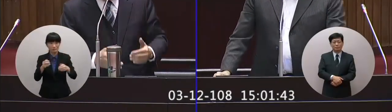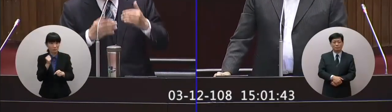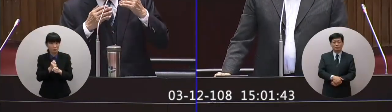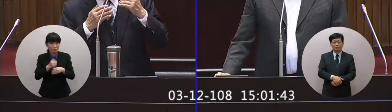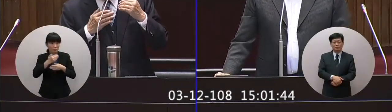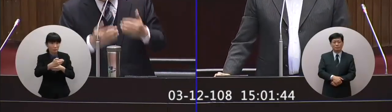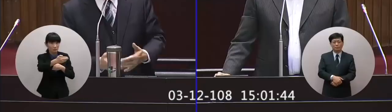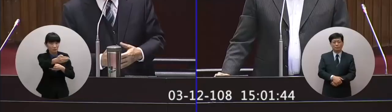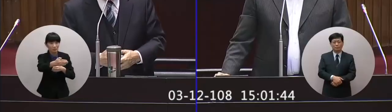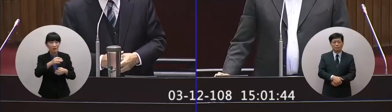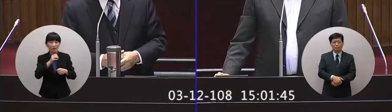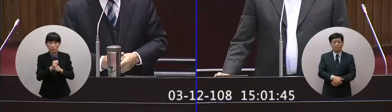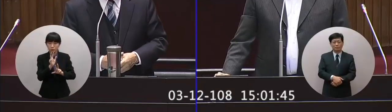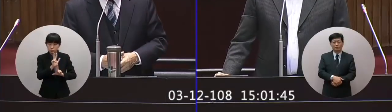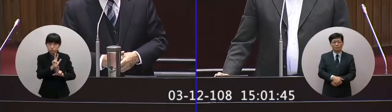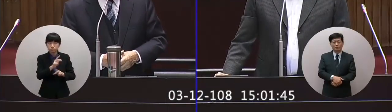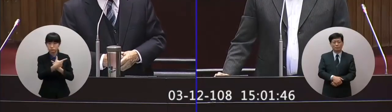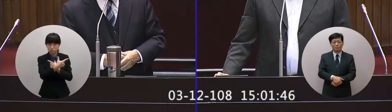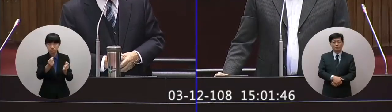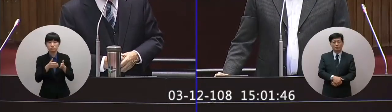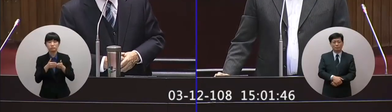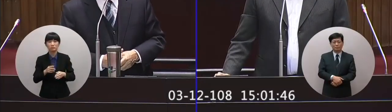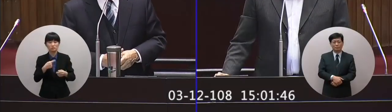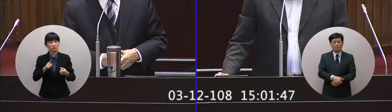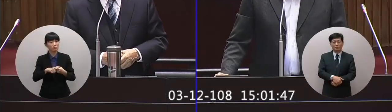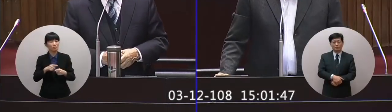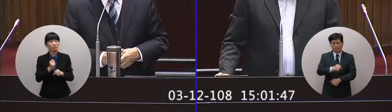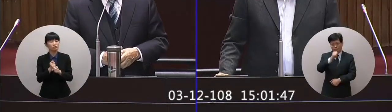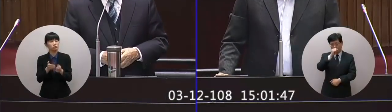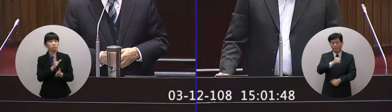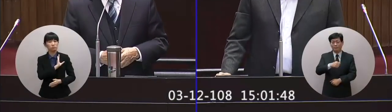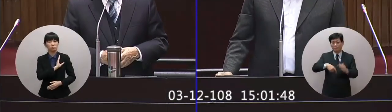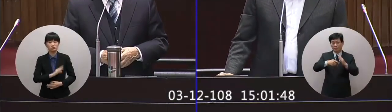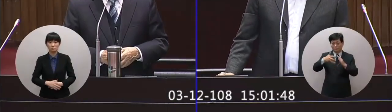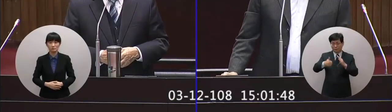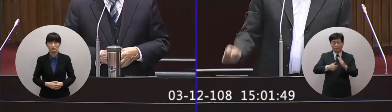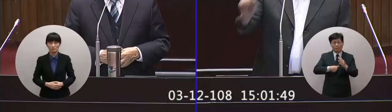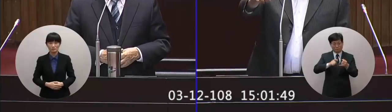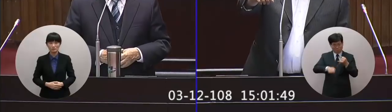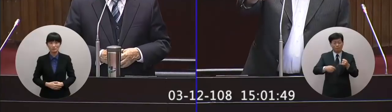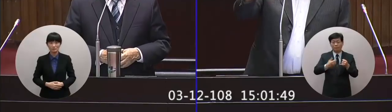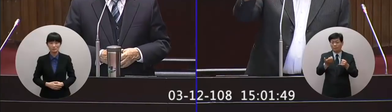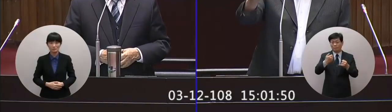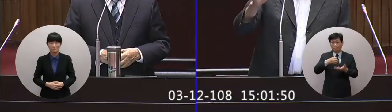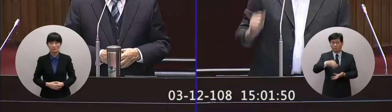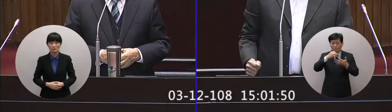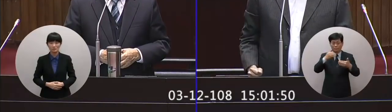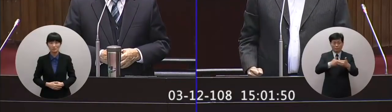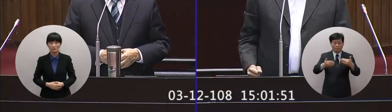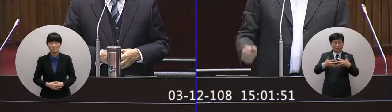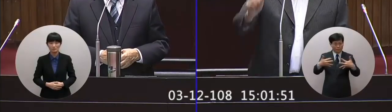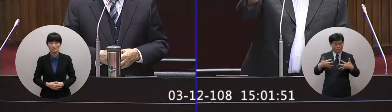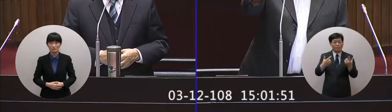要就地要彻底，这是应该做的事。 好，院长，最后我刚才讲的这个交